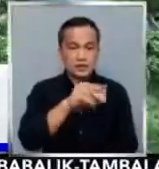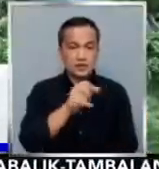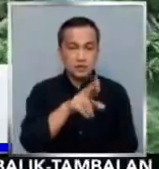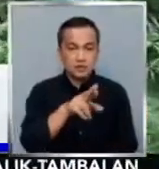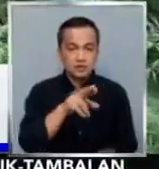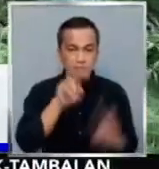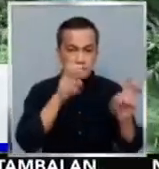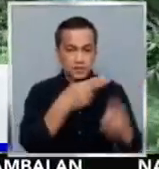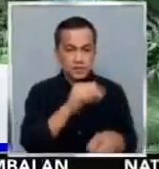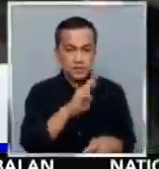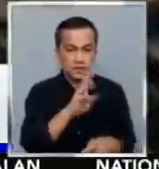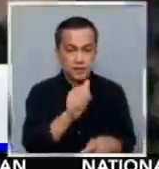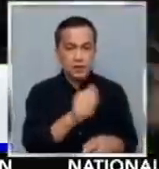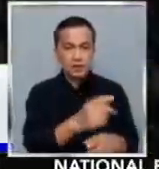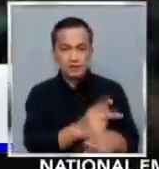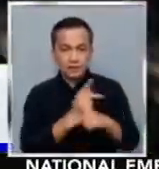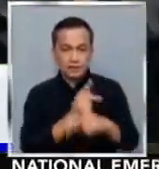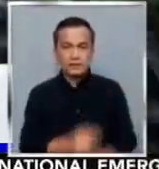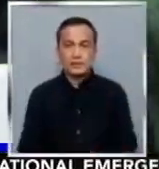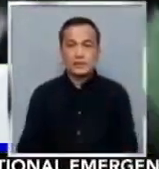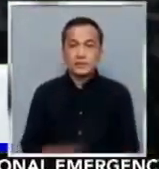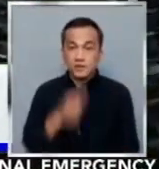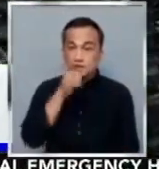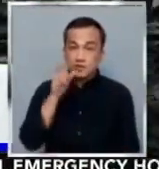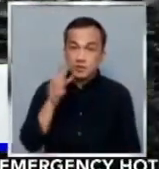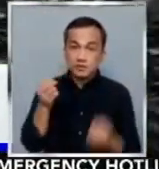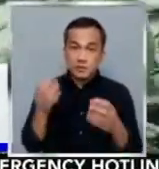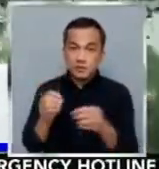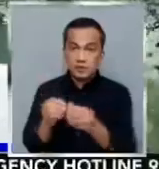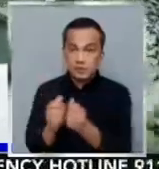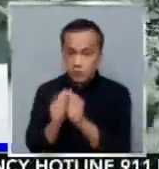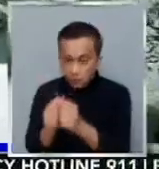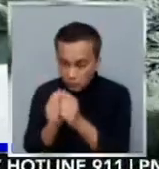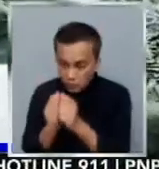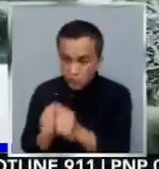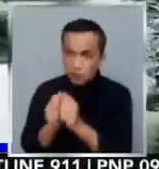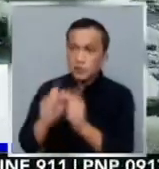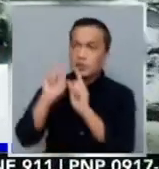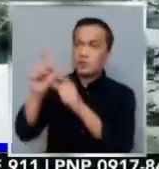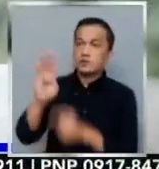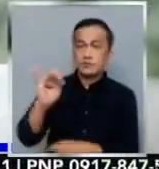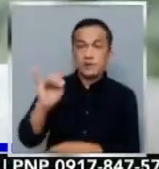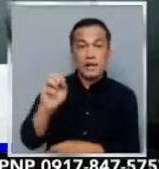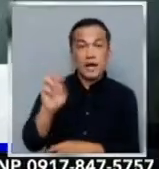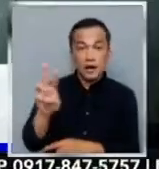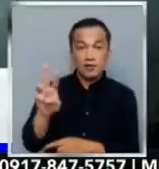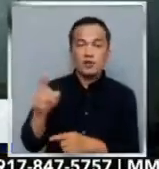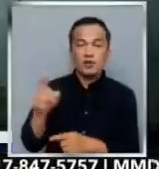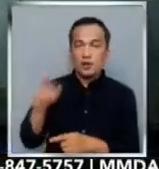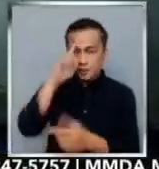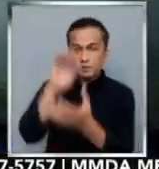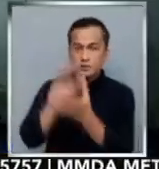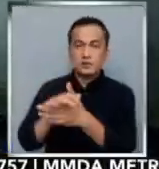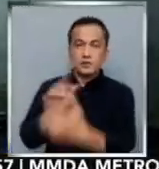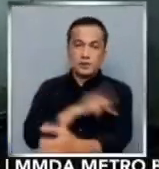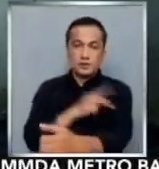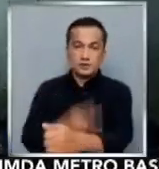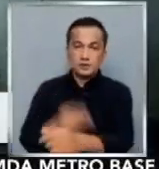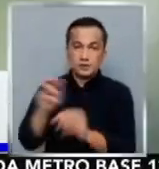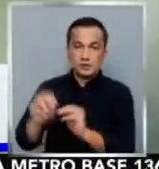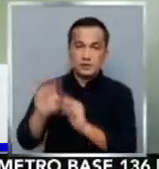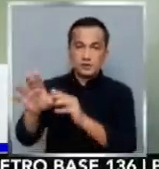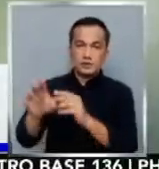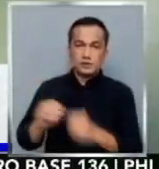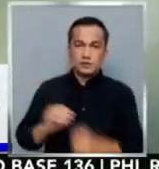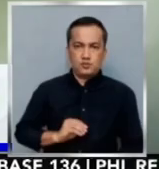proteksyon. Tuwing Semana Santa, maraming manggagamot din ang umaakyat sa Mount Banahaw dahil sa paniniwalang may kapangyarihan ng bundok para i-recharge ang